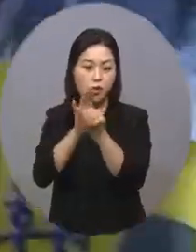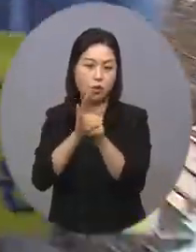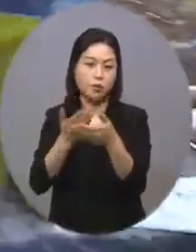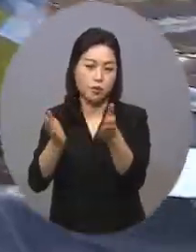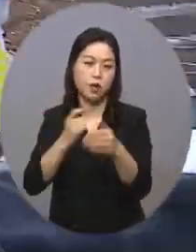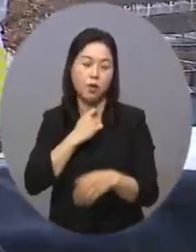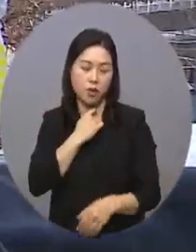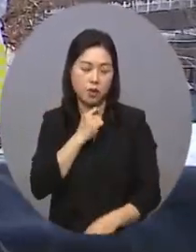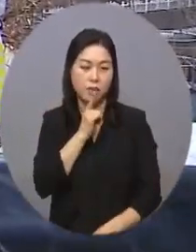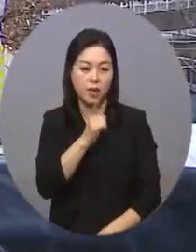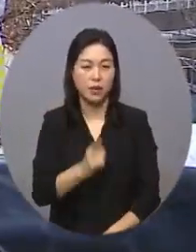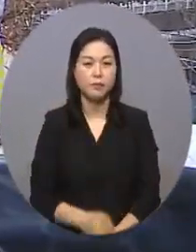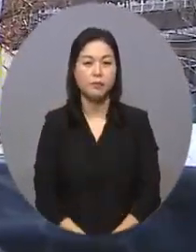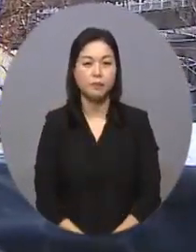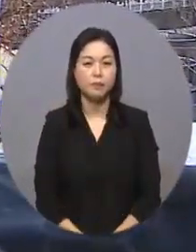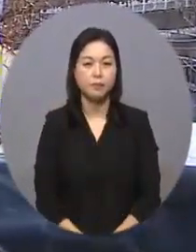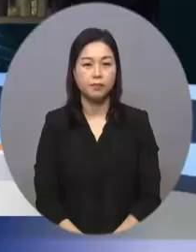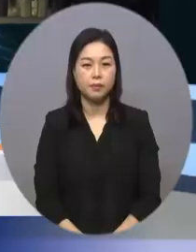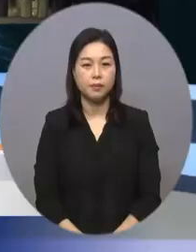간절히 바란다고 말했습니다.